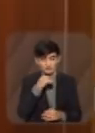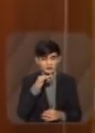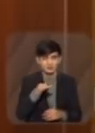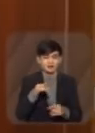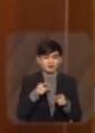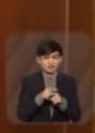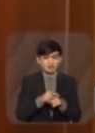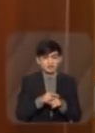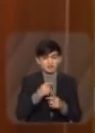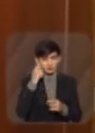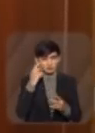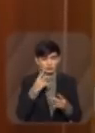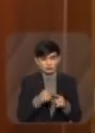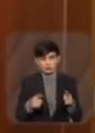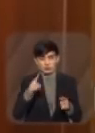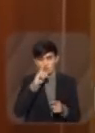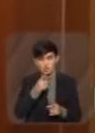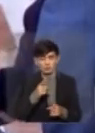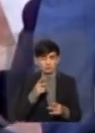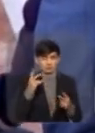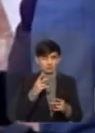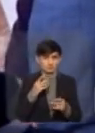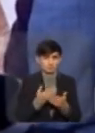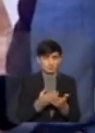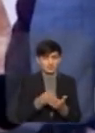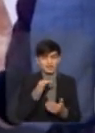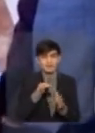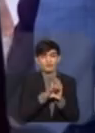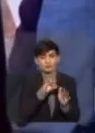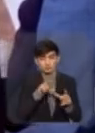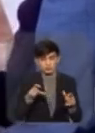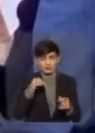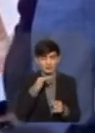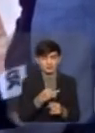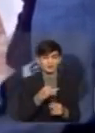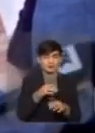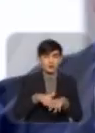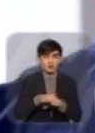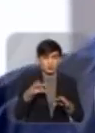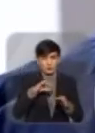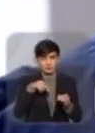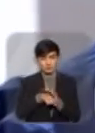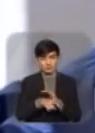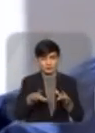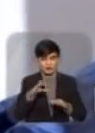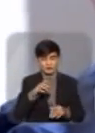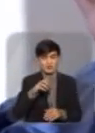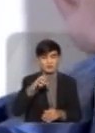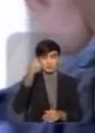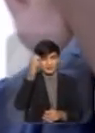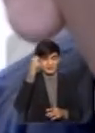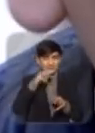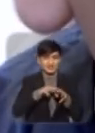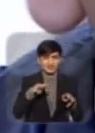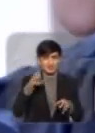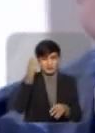оның кемінде меніңше бір жылдай уақыт беру керек шығар. Депутаттардан бөлек халық арасында да белсенділер ішінде де білім және ғылым министрлігін